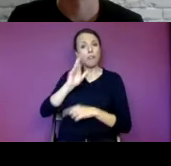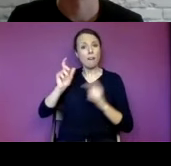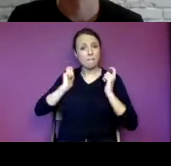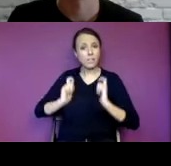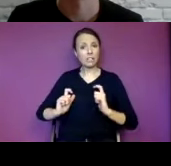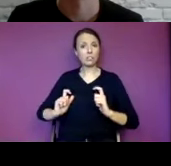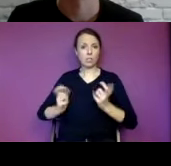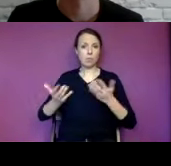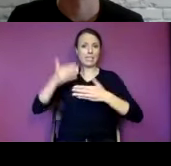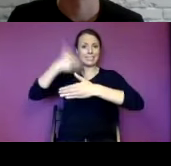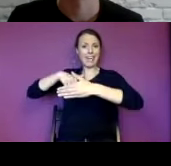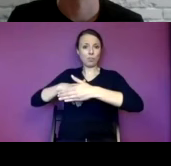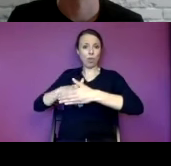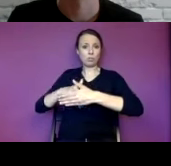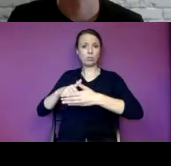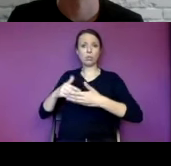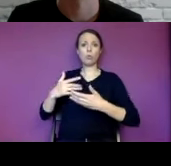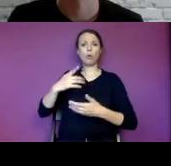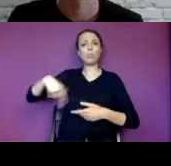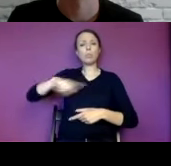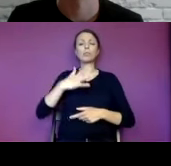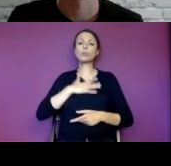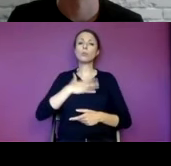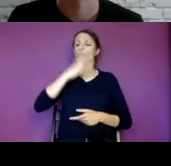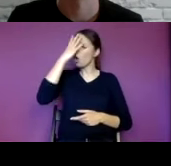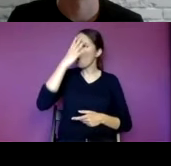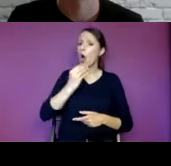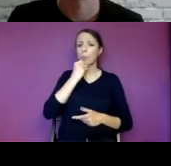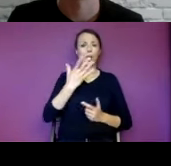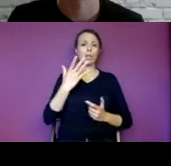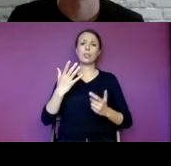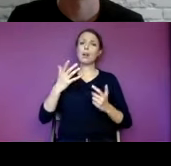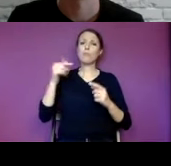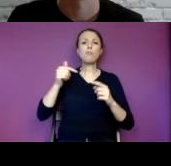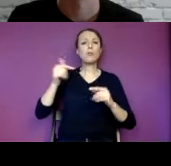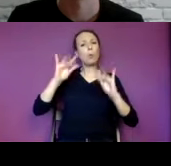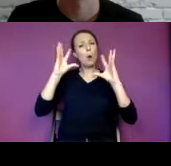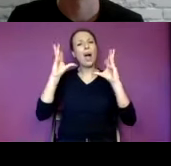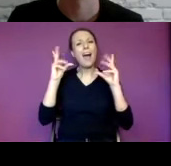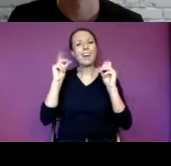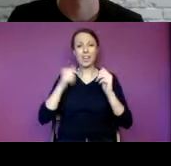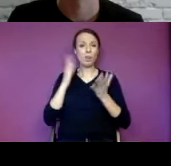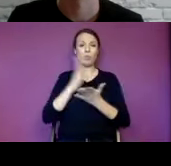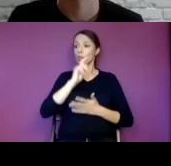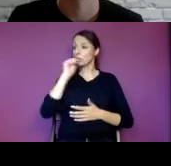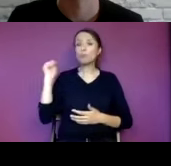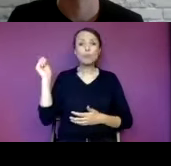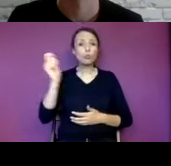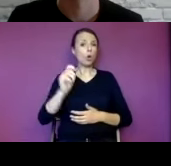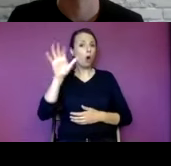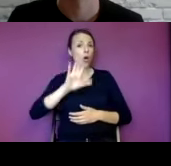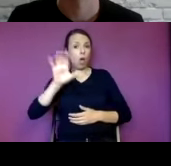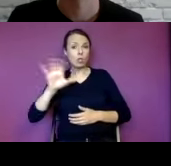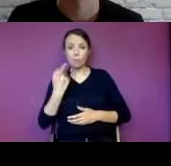jako pewien obraz, jako coś, co gdzie jesteśmy przejazdem, my tam nie żyjemy, my tam nie mieszkamy, to nie my opalamy